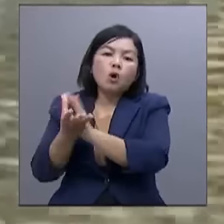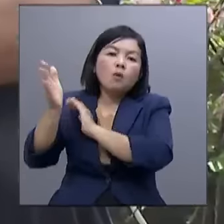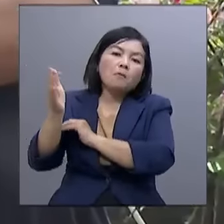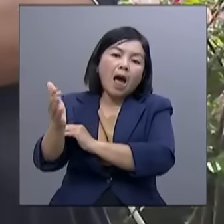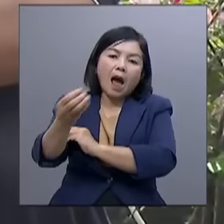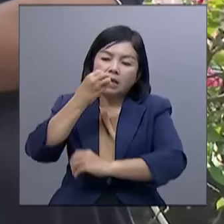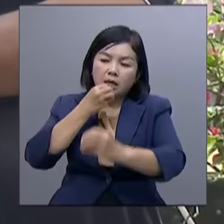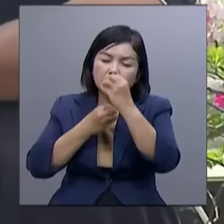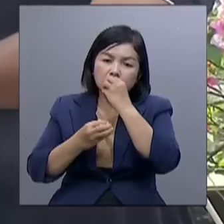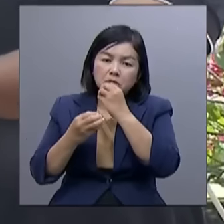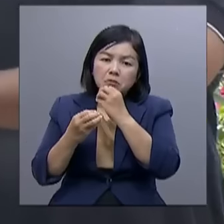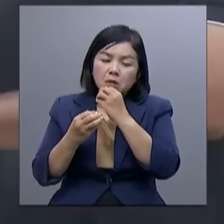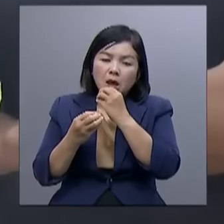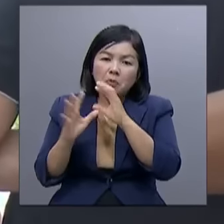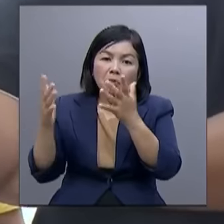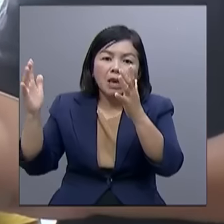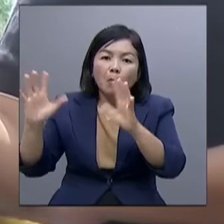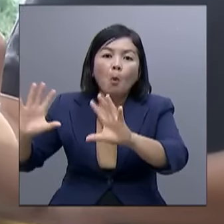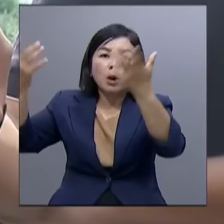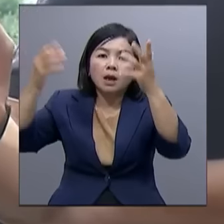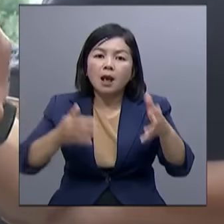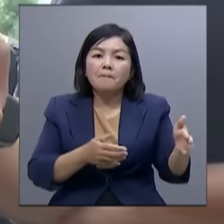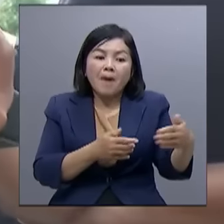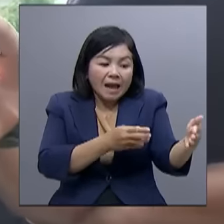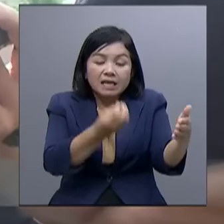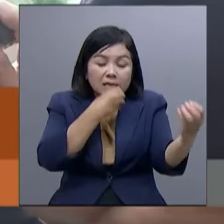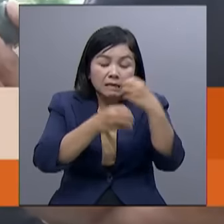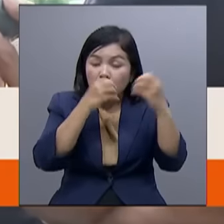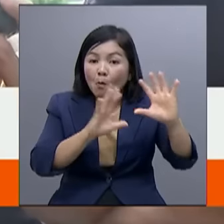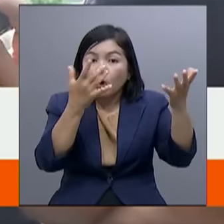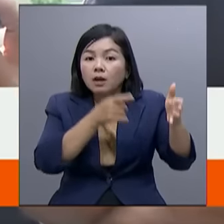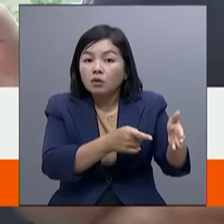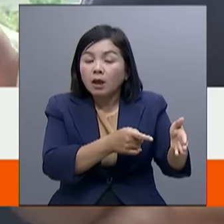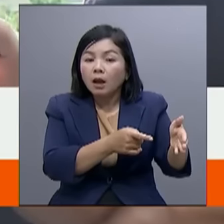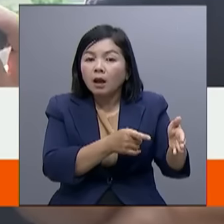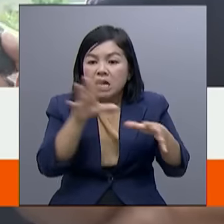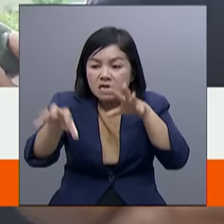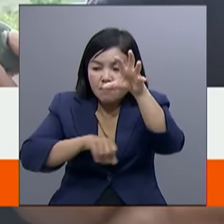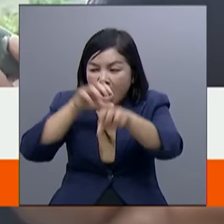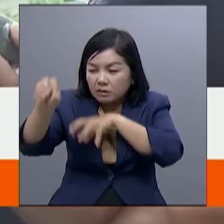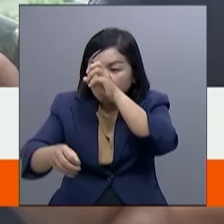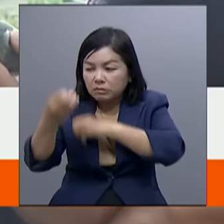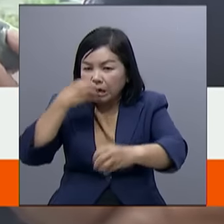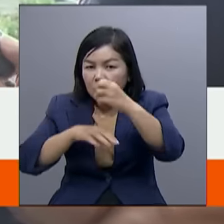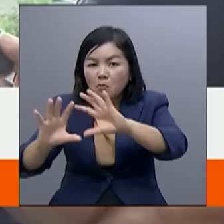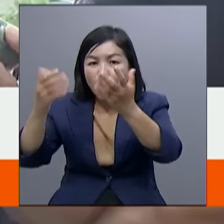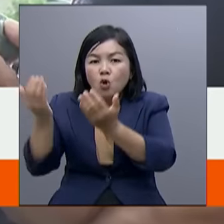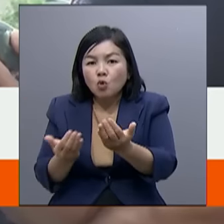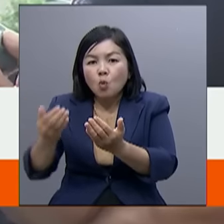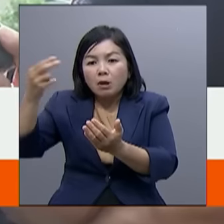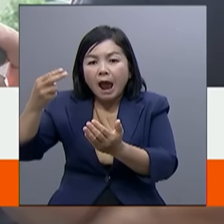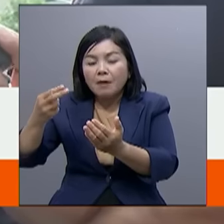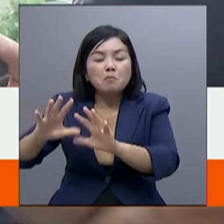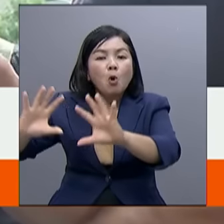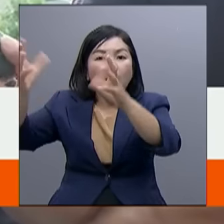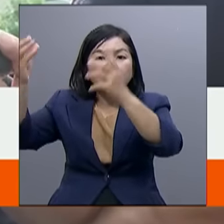วันนี้ที่เรามาจุดนี้เนี่ยเนื่องจากว่าอยู่ในแผนที่เราจะปล่อยสัตว์น้ำผู้ล่านะครับสัตว์น้ำผู้ล่าเราจะปล่อยก็เป็นปลากระพ